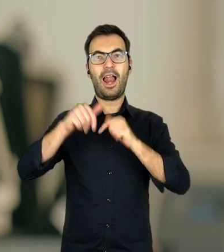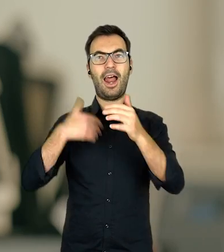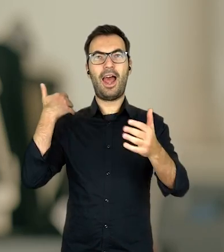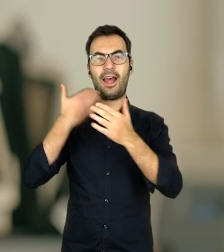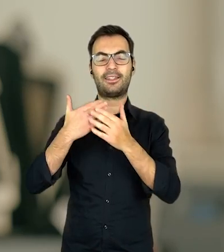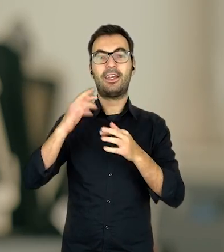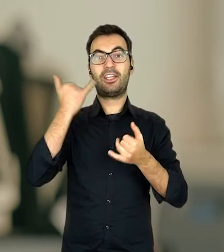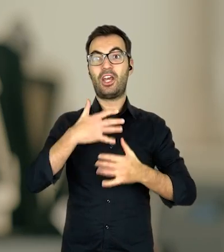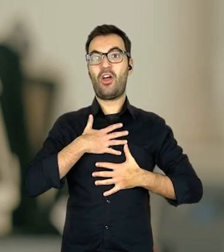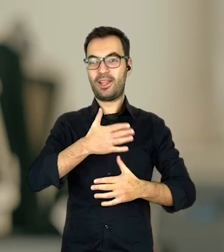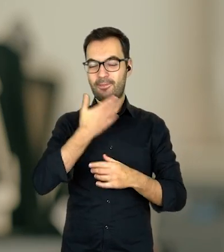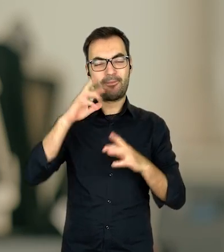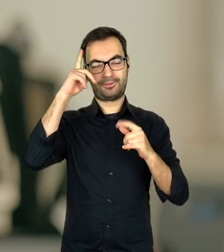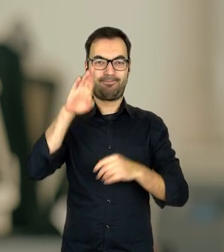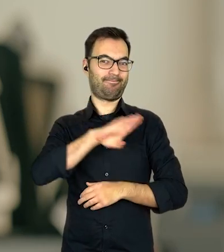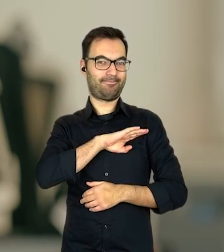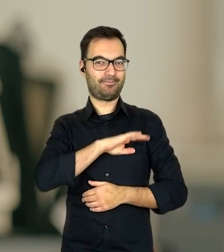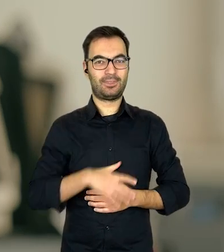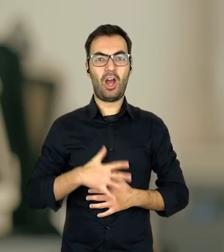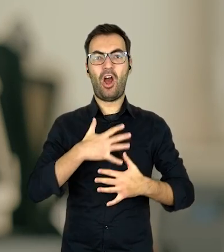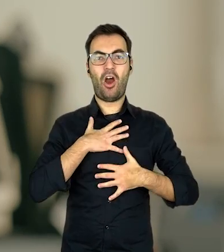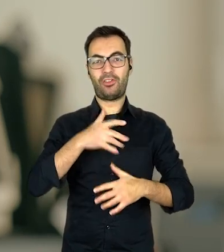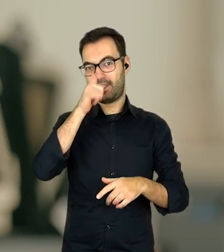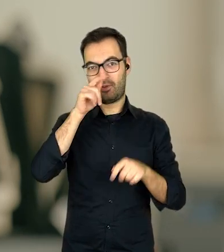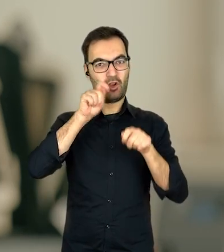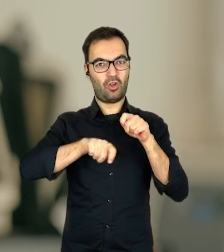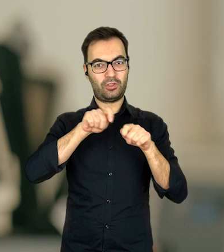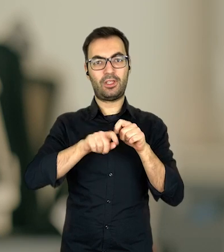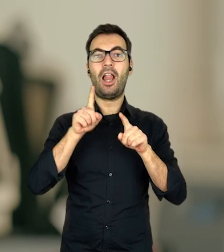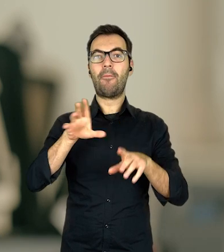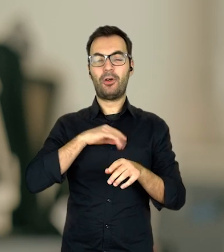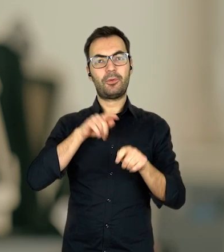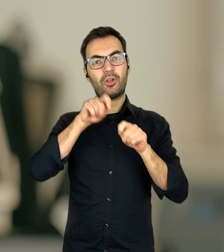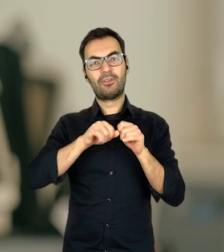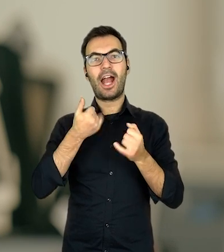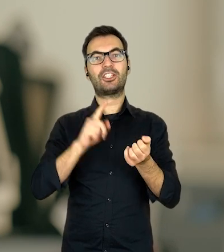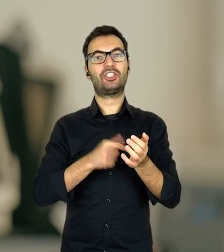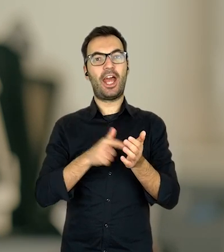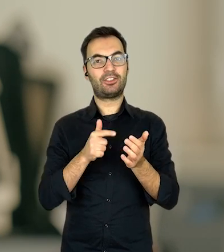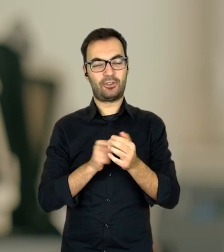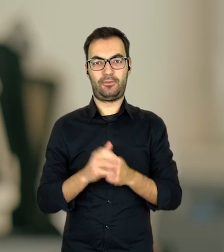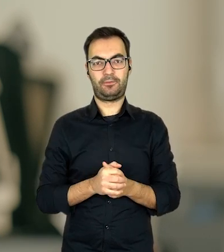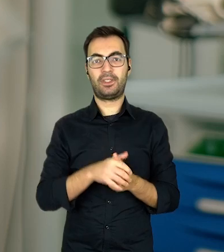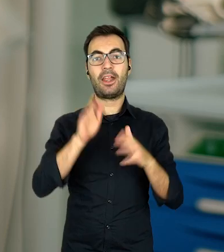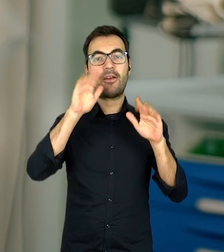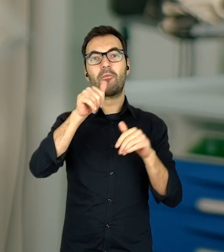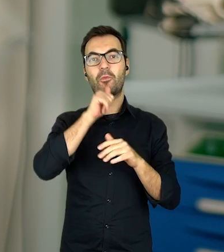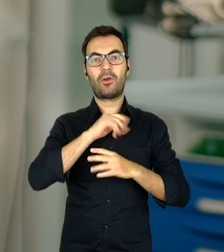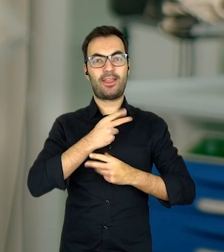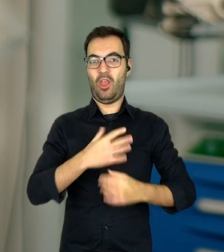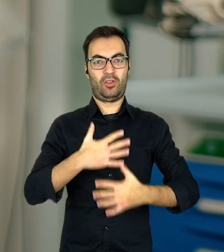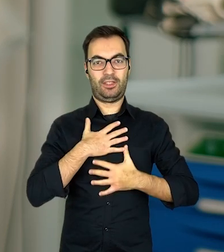Przez setki lat brak oddechu był oznaką śmierci. Oddechu nie kontrolujemy, choć możemy kontrolować jego